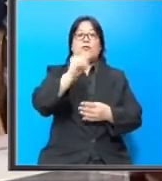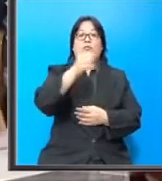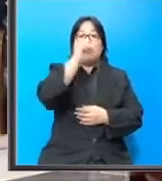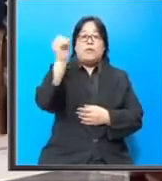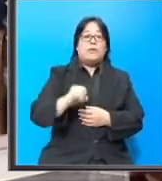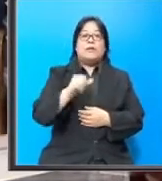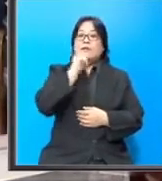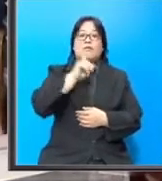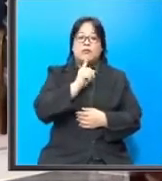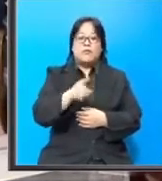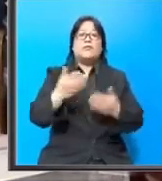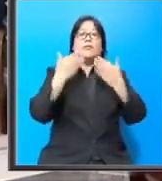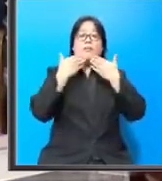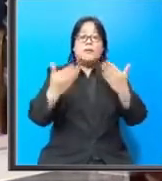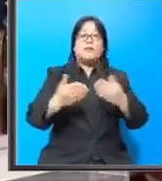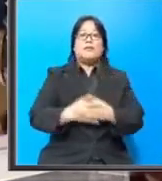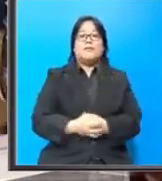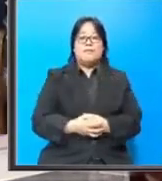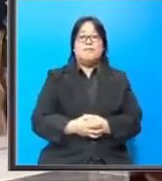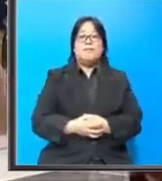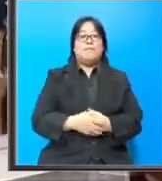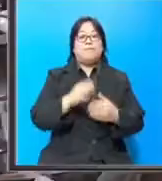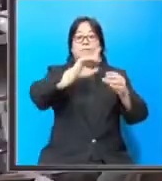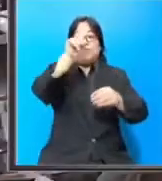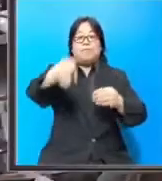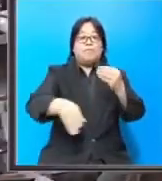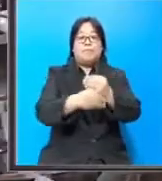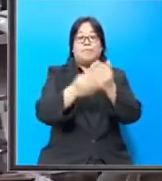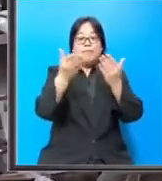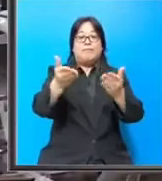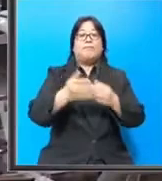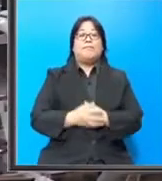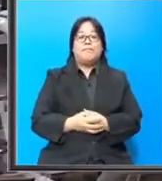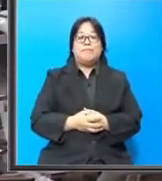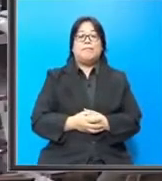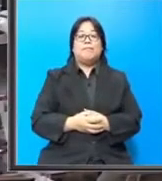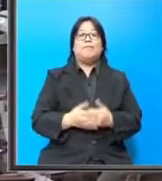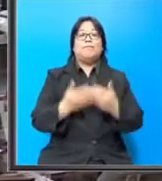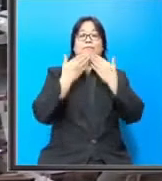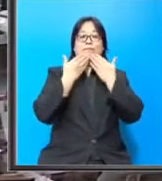fractus tidak pasti Hai terima kasih masih ada itu ada What